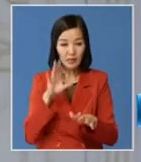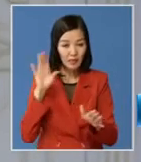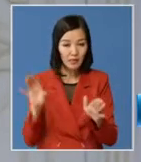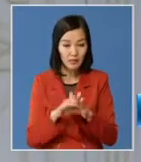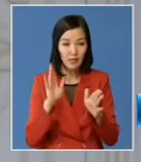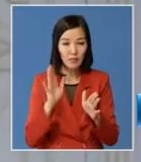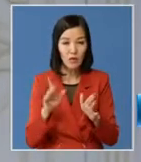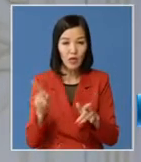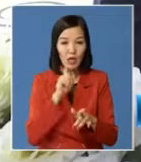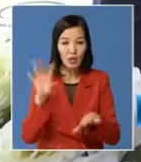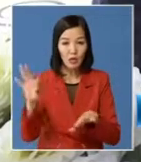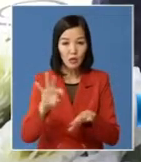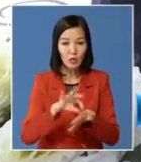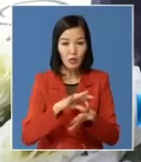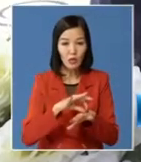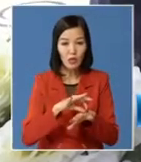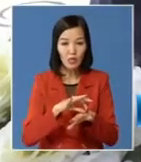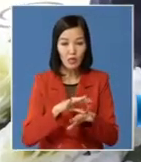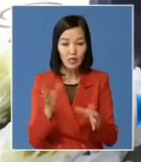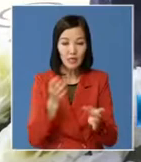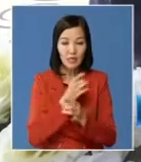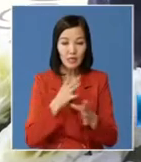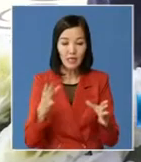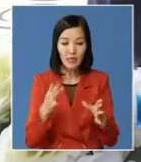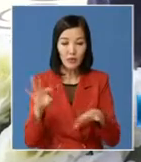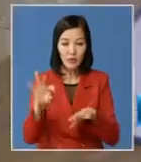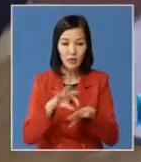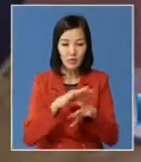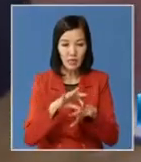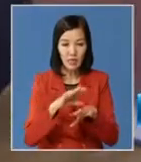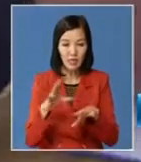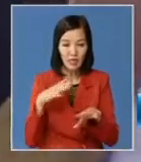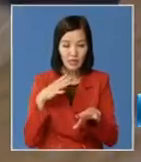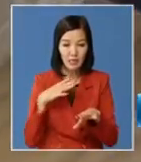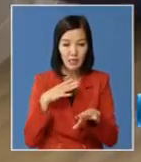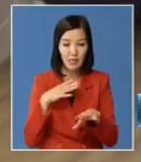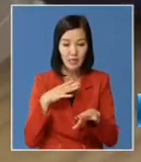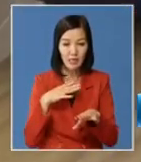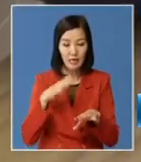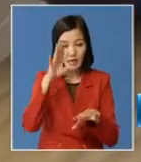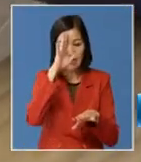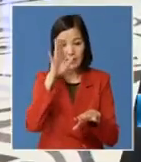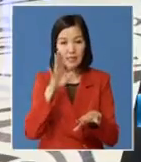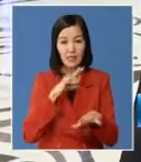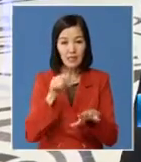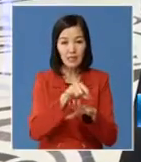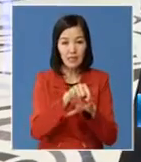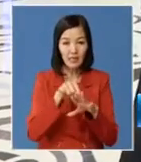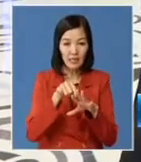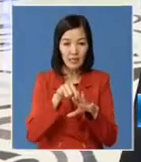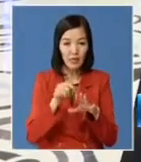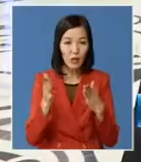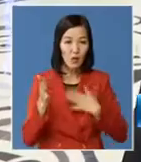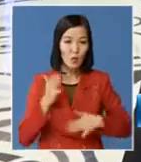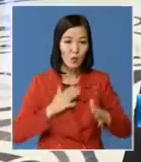Жаңадан шаңырақ көтеріп отырған жастар салтанатты түрде некелерін қиды. Қалыңдық пен күйеу жігіт неке сақинасын таққанда